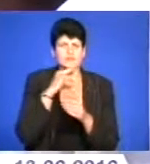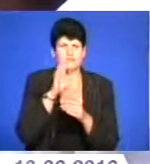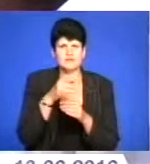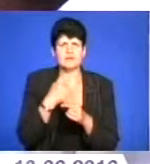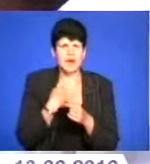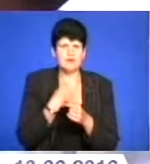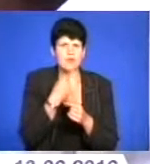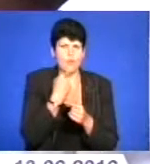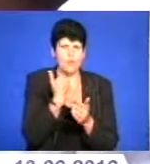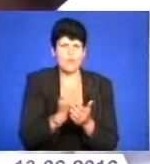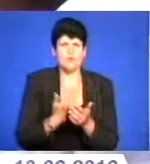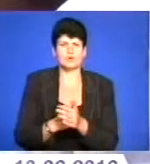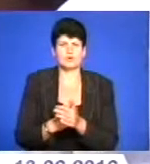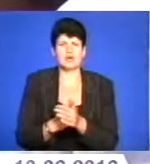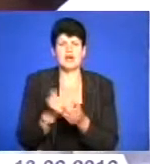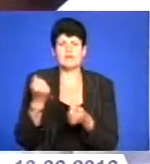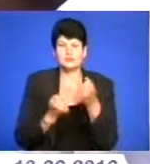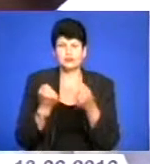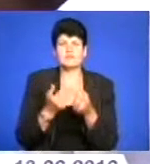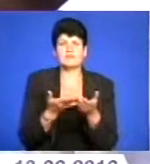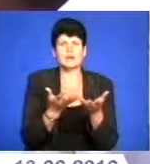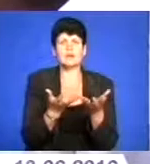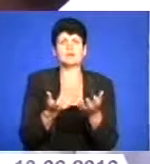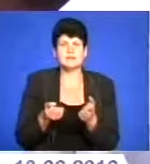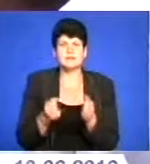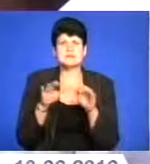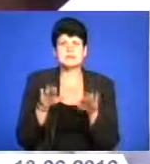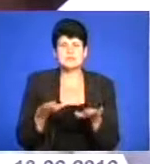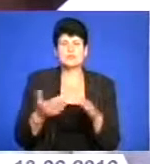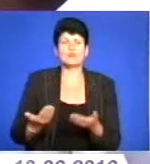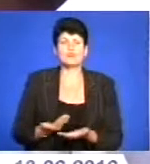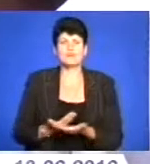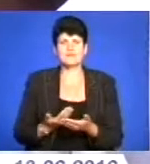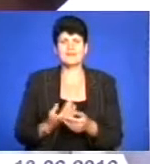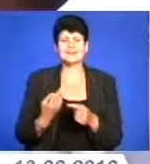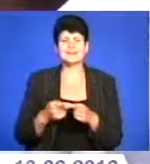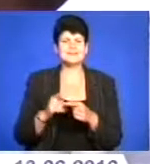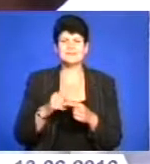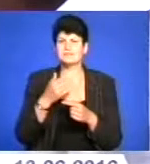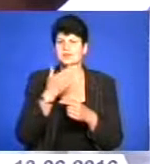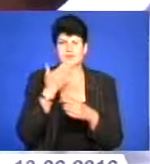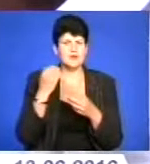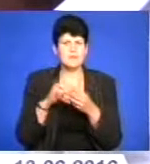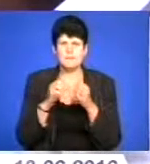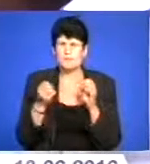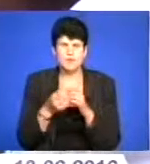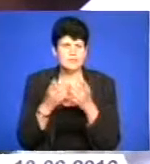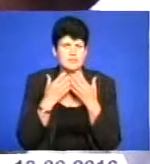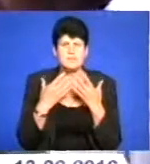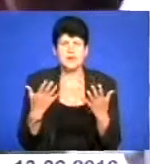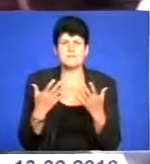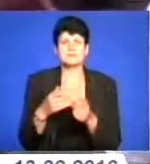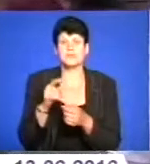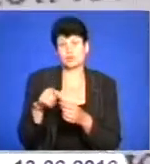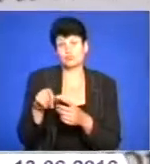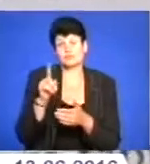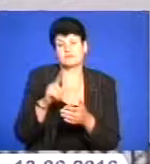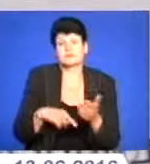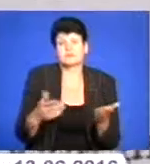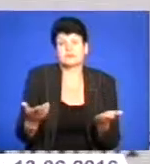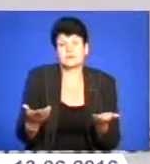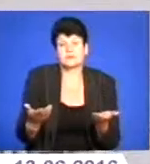понять самого договору. А усно їй пояснювали, що ви на договір фінансового лізингу, на його